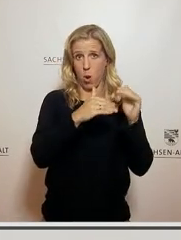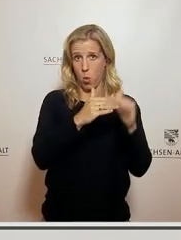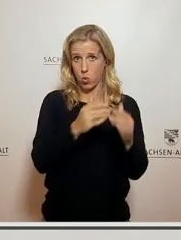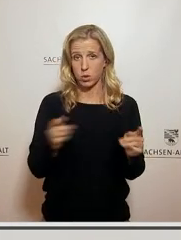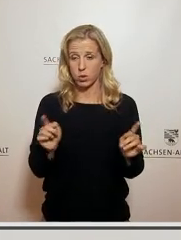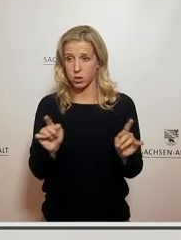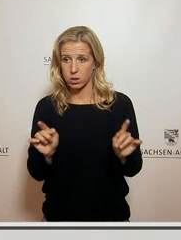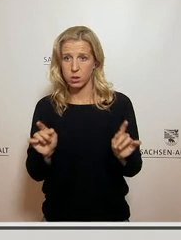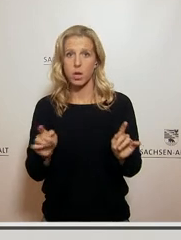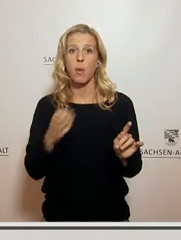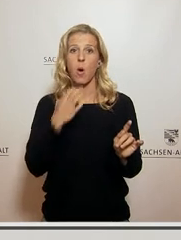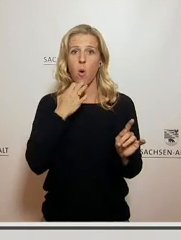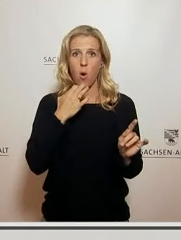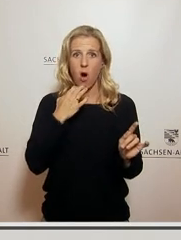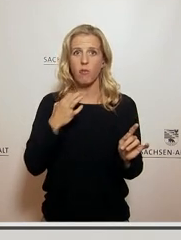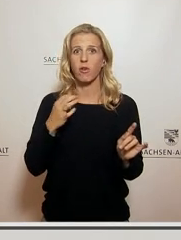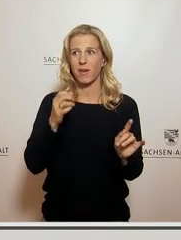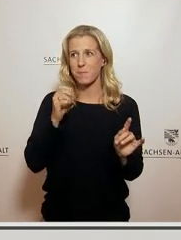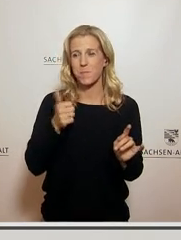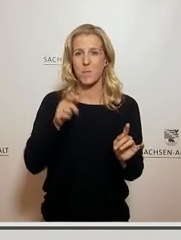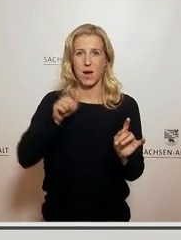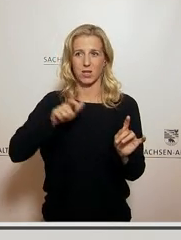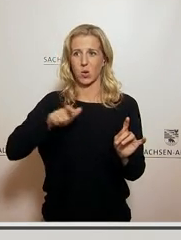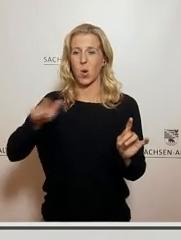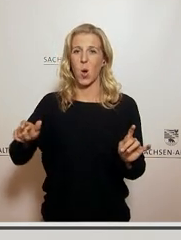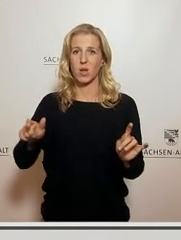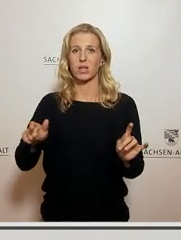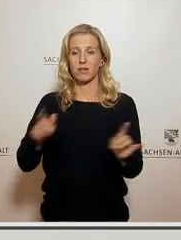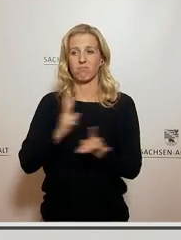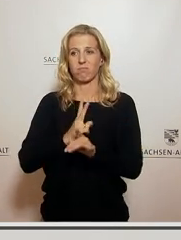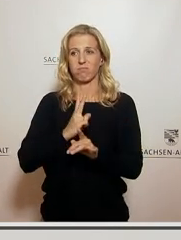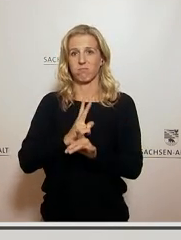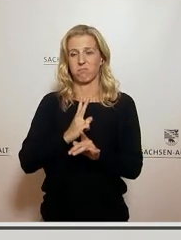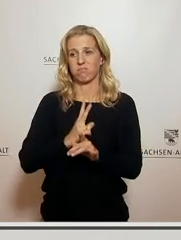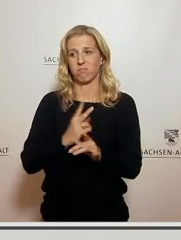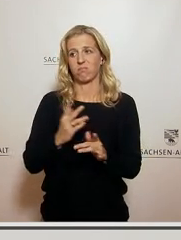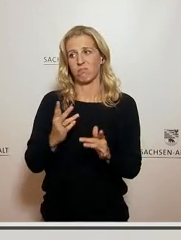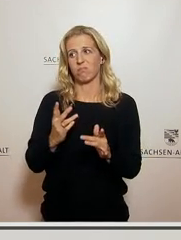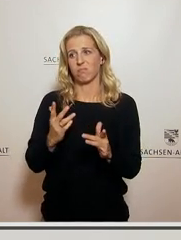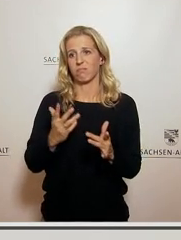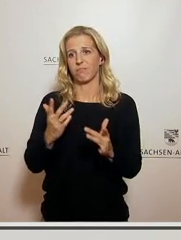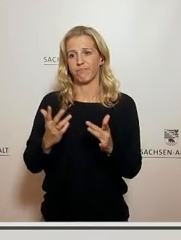der Bevölkerung einfach immer noch,